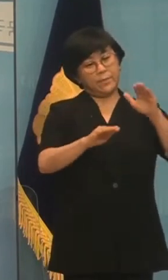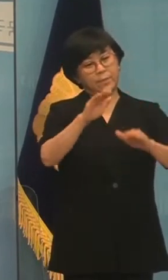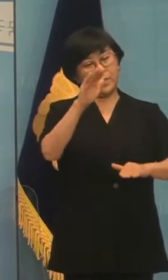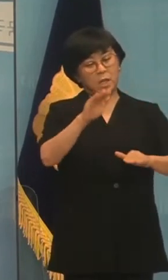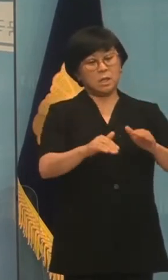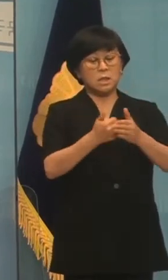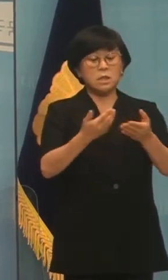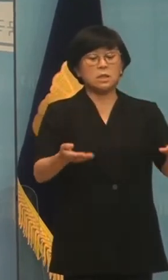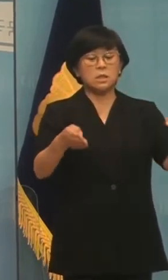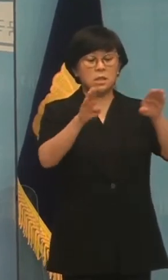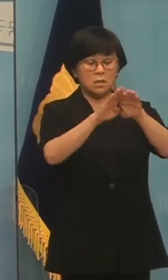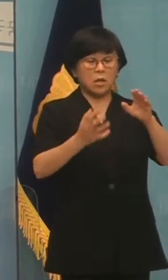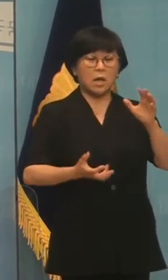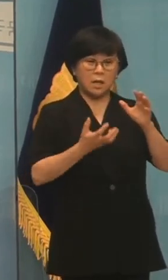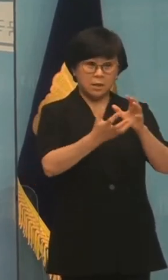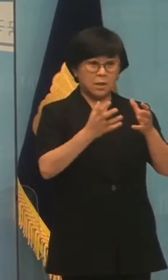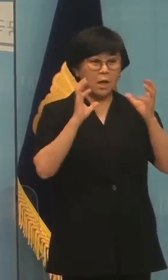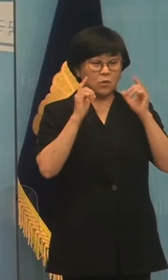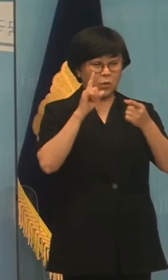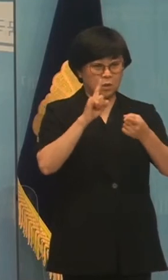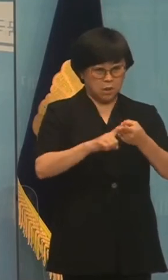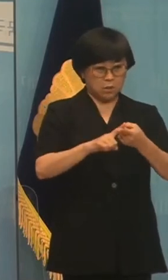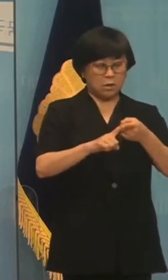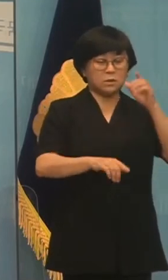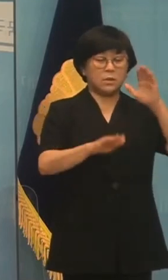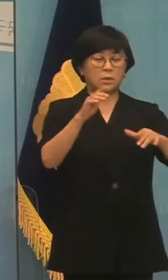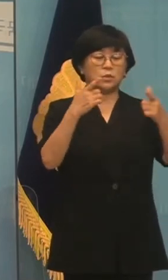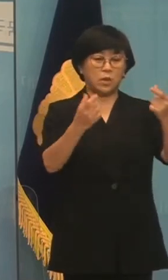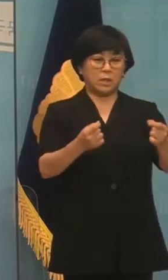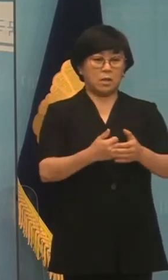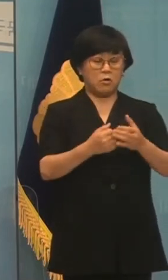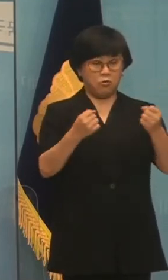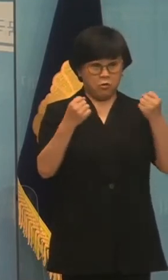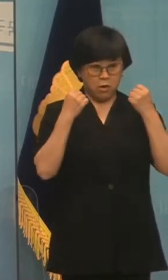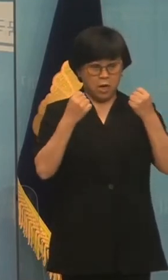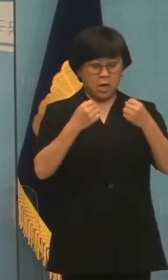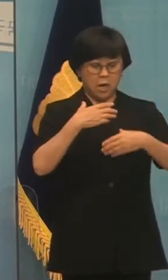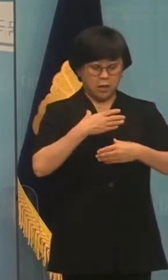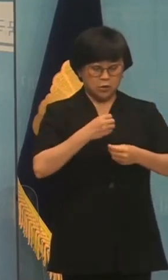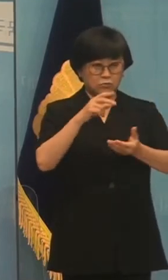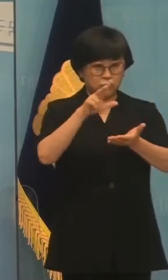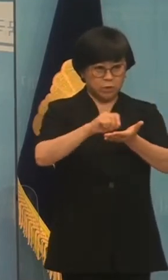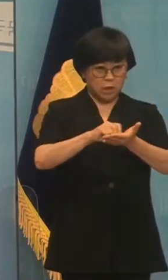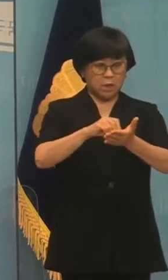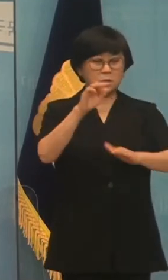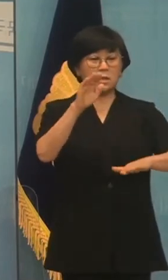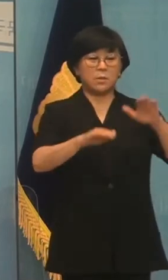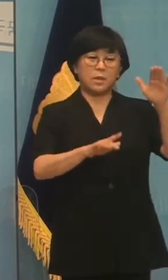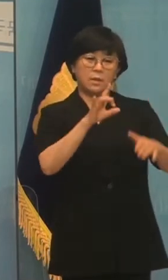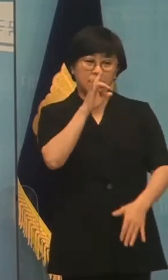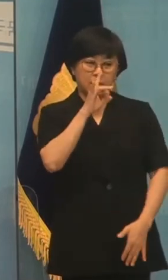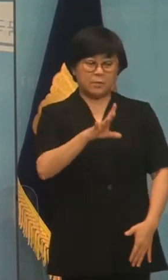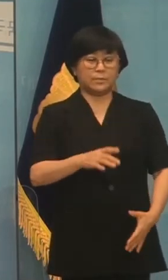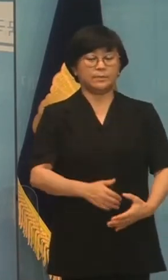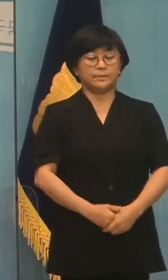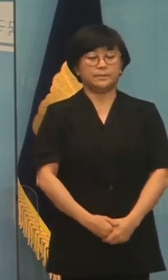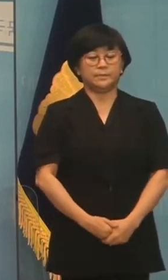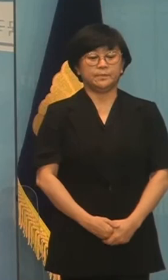이 시설을 이용하는 아동에 대한 차별입니다. 건강과 안전 문제에 차별이 있어서는 안